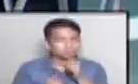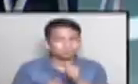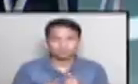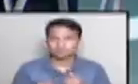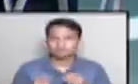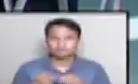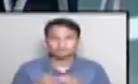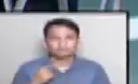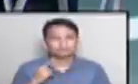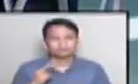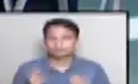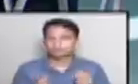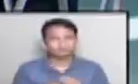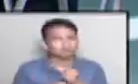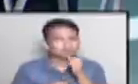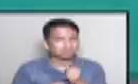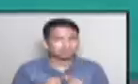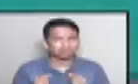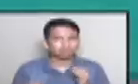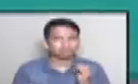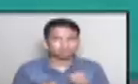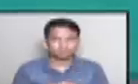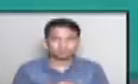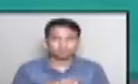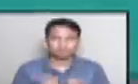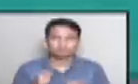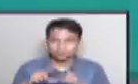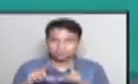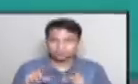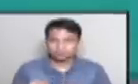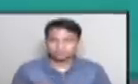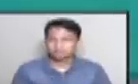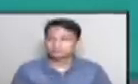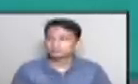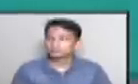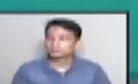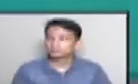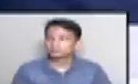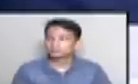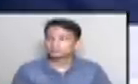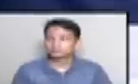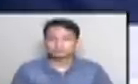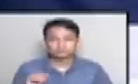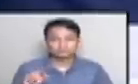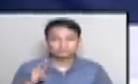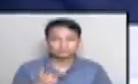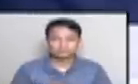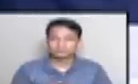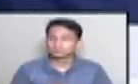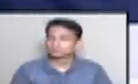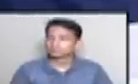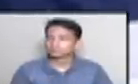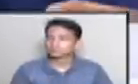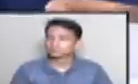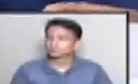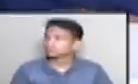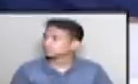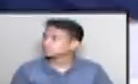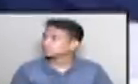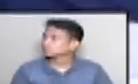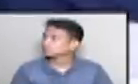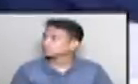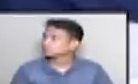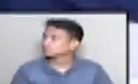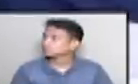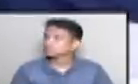mag-resign. Hindi kayo terminated. At babaguhin itong payslip. 13-month pay meron? Meron, sir. Okay. Tsaka, sir, yung holiday